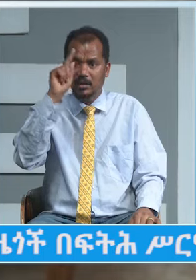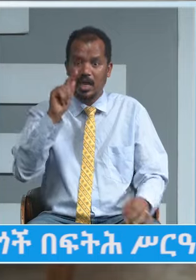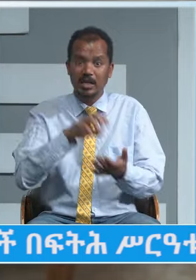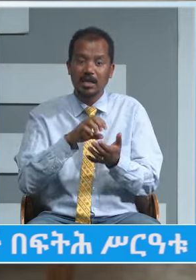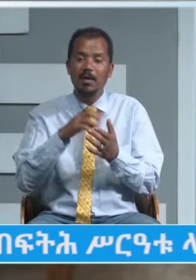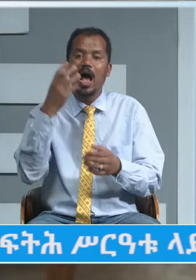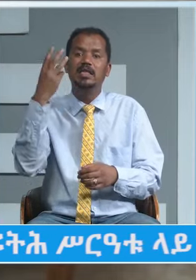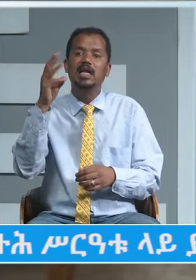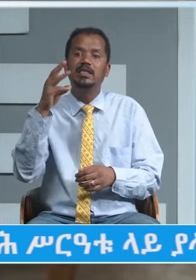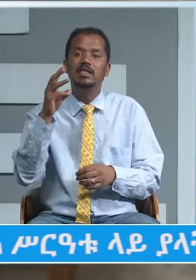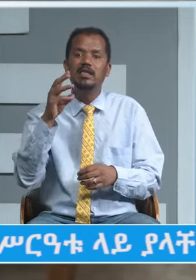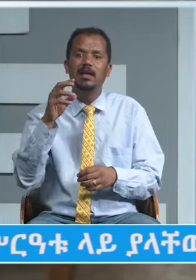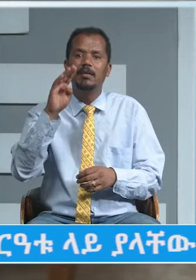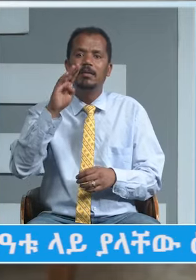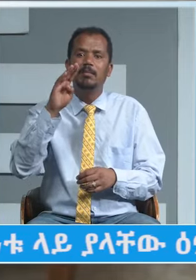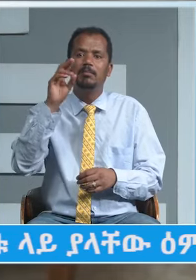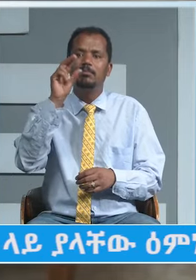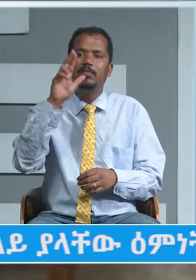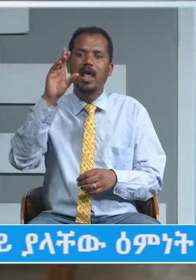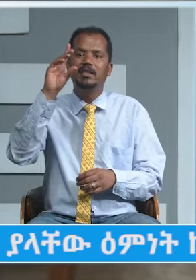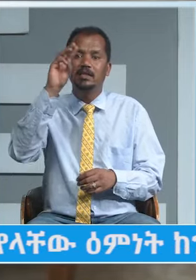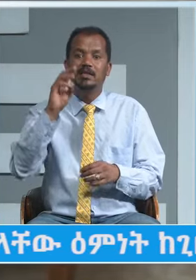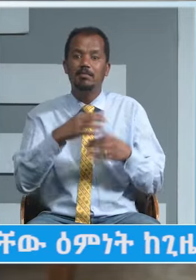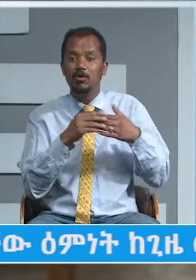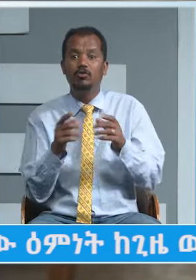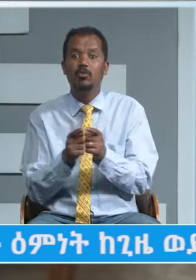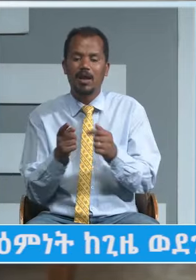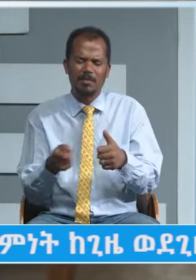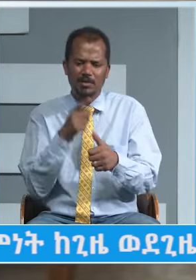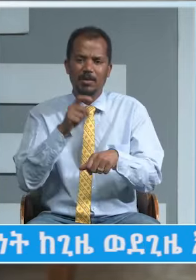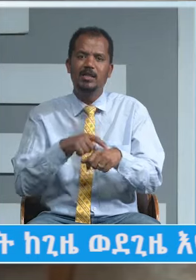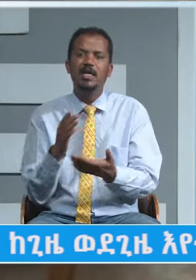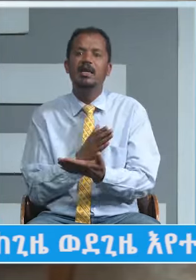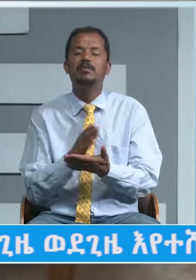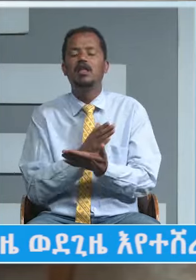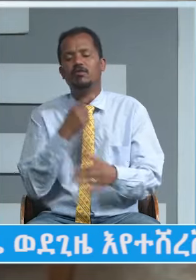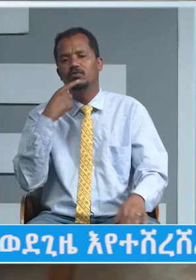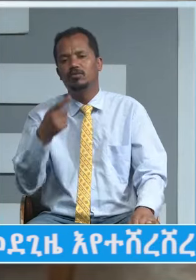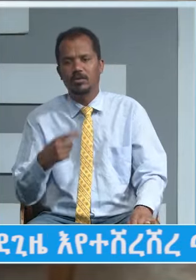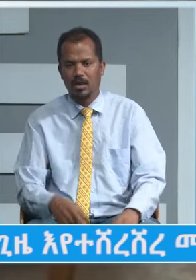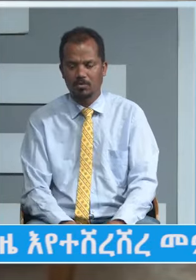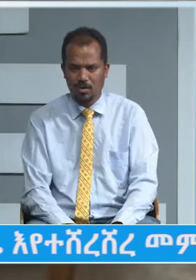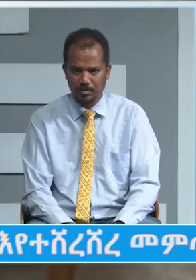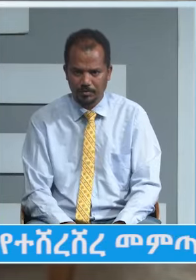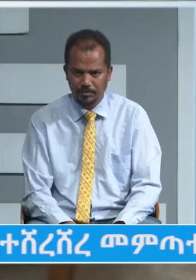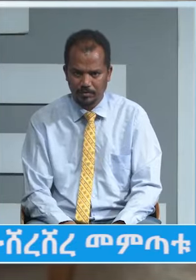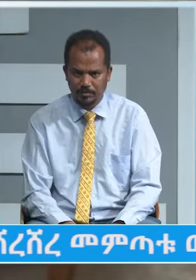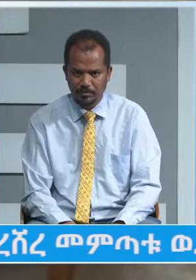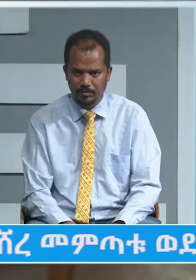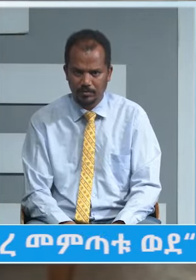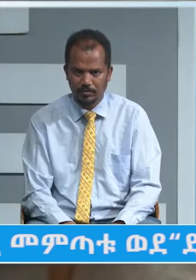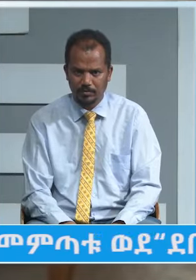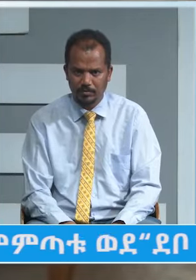ከተማ በሚጀመረው 16ኛው የብሪክስ አባል ሀገራት የመሪዎች ጉባኤ ላይም ለመጀመሪያ ጊዜ እንደሚሳተፉ ተመልክተዋል።